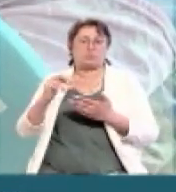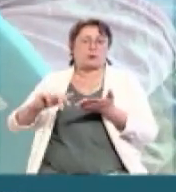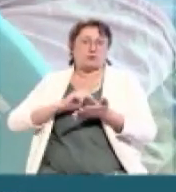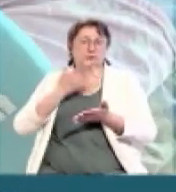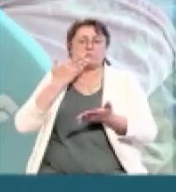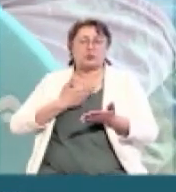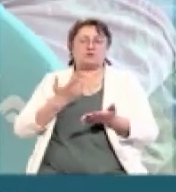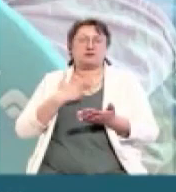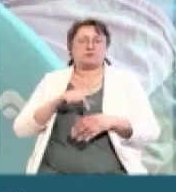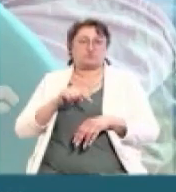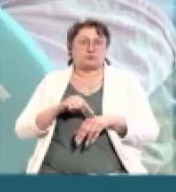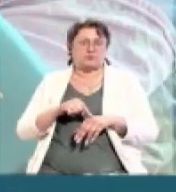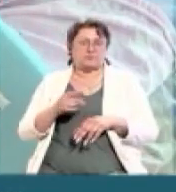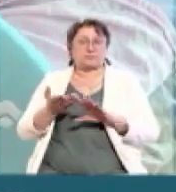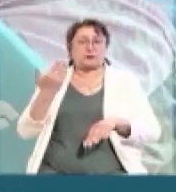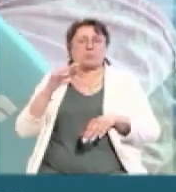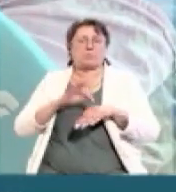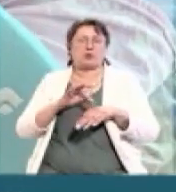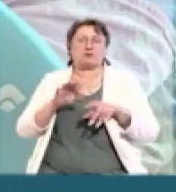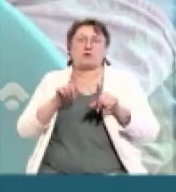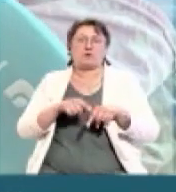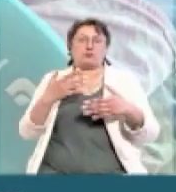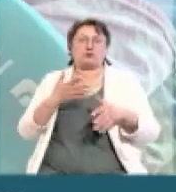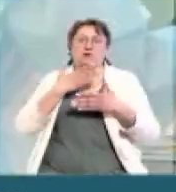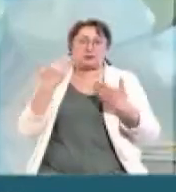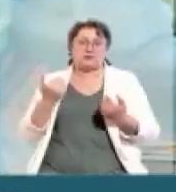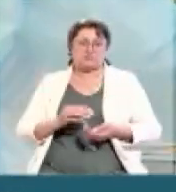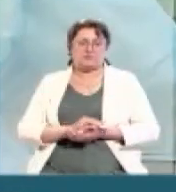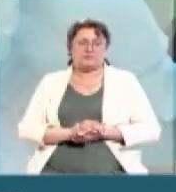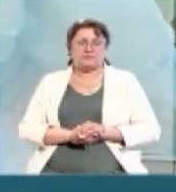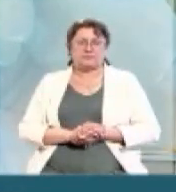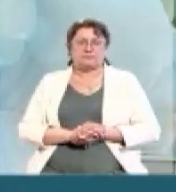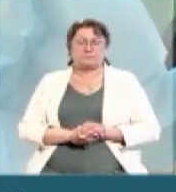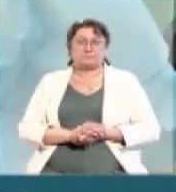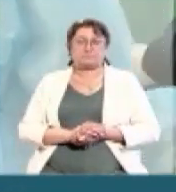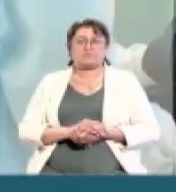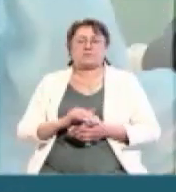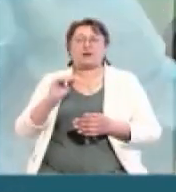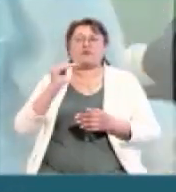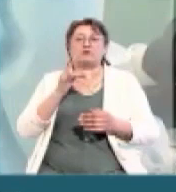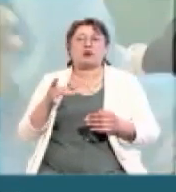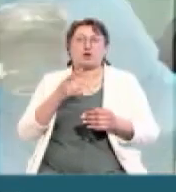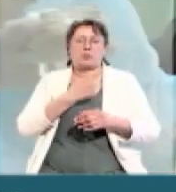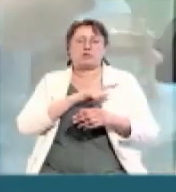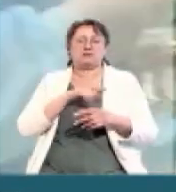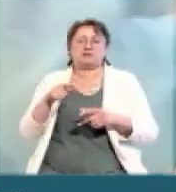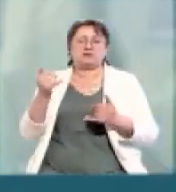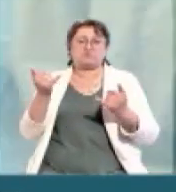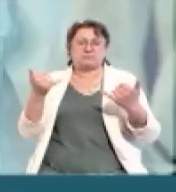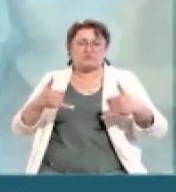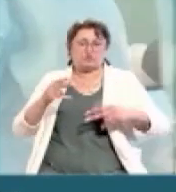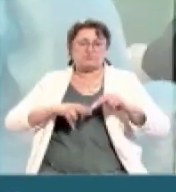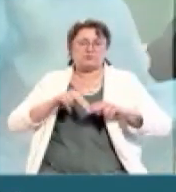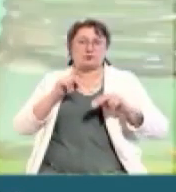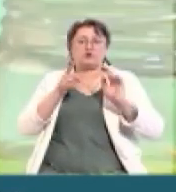келіп, қал жағдайымды сұрап тұрады. Бұрынғы ауыршандық енді байқалмайды. Федоров аудандық ауруханасының іргетасы 1967